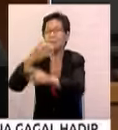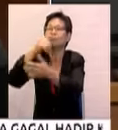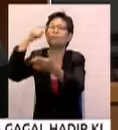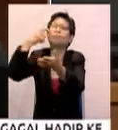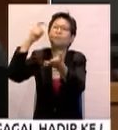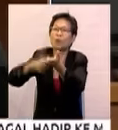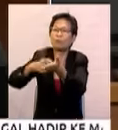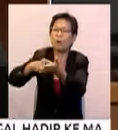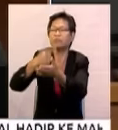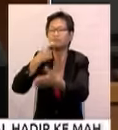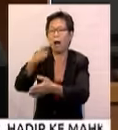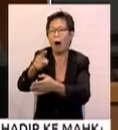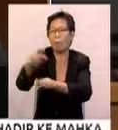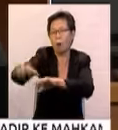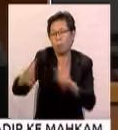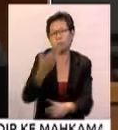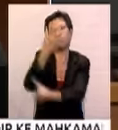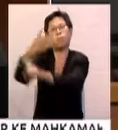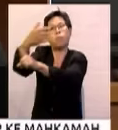Pasal tentang politik ini,